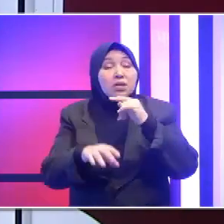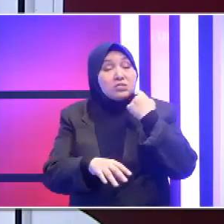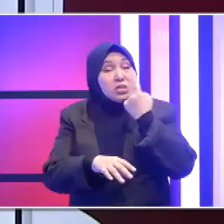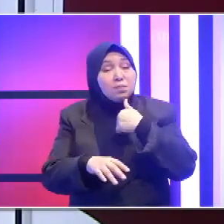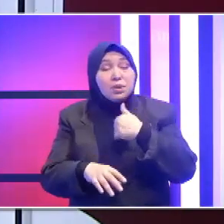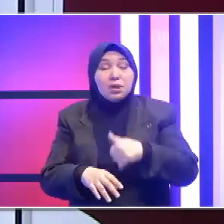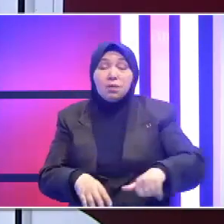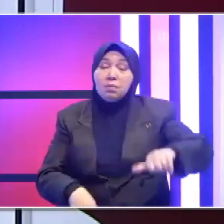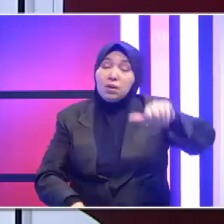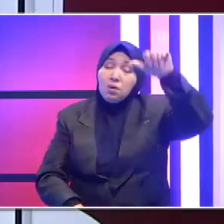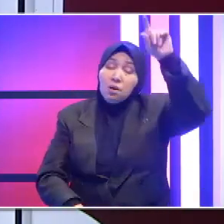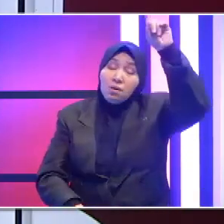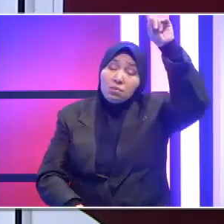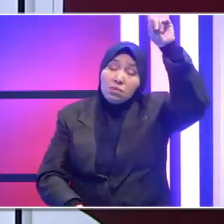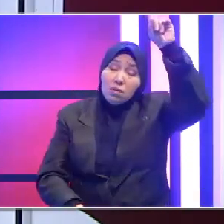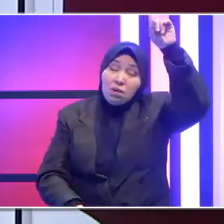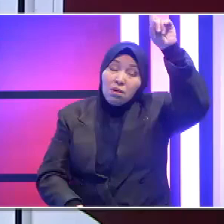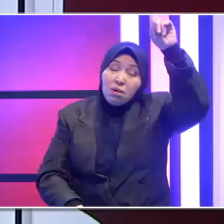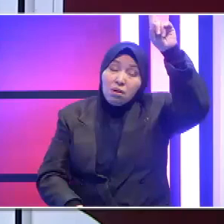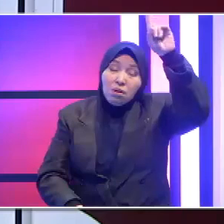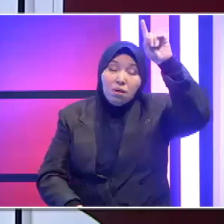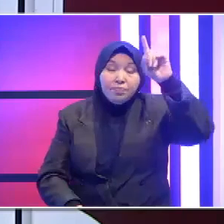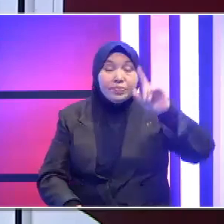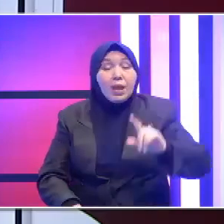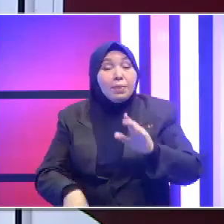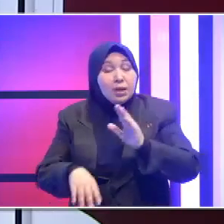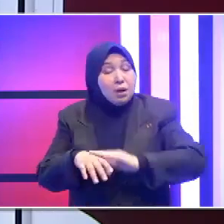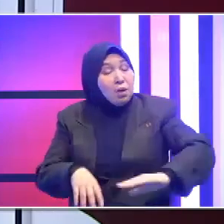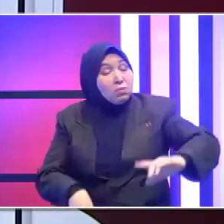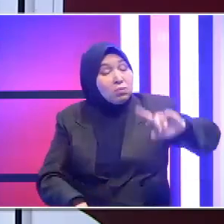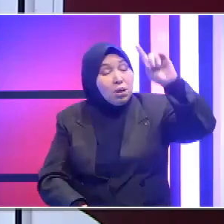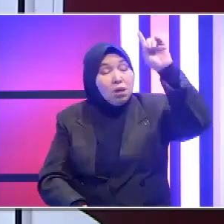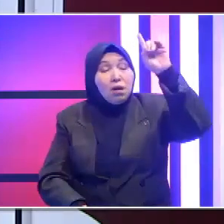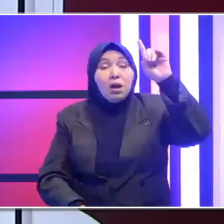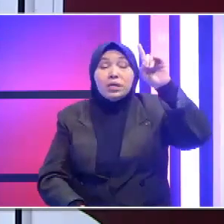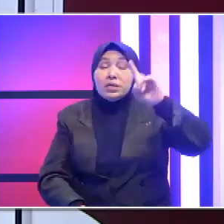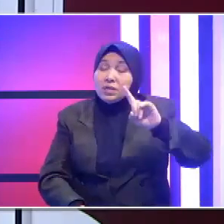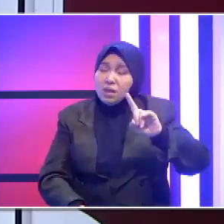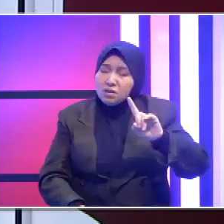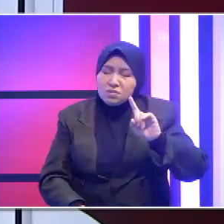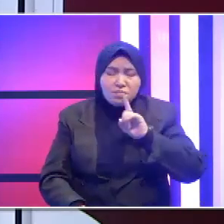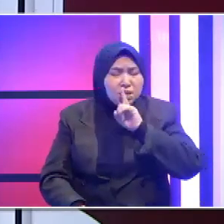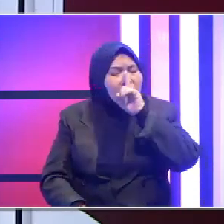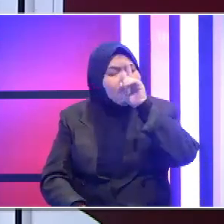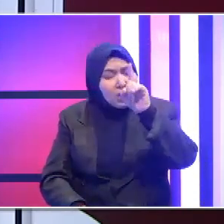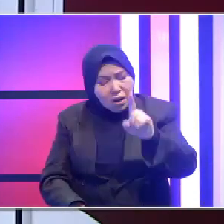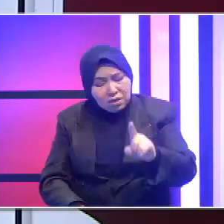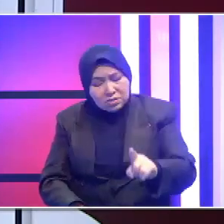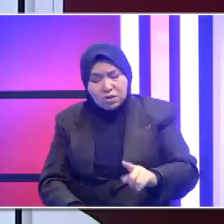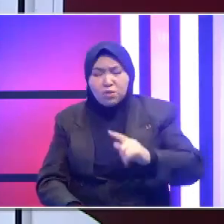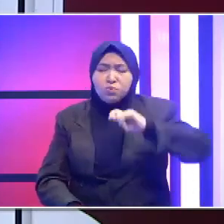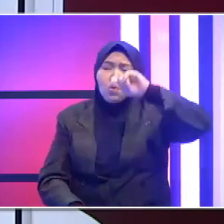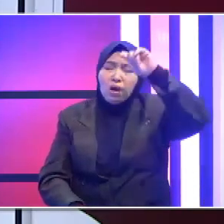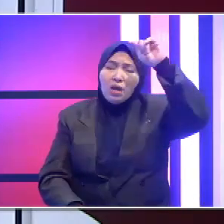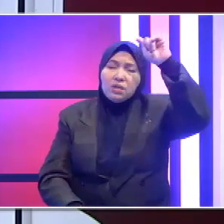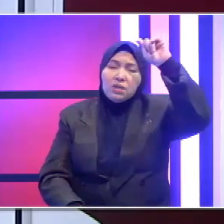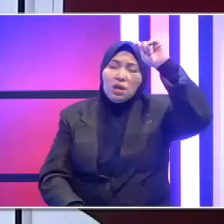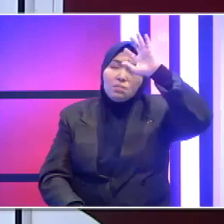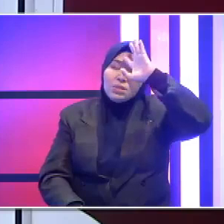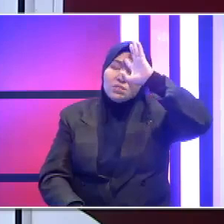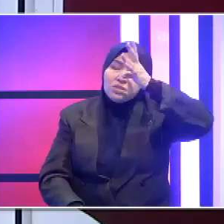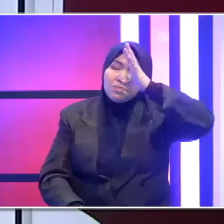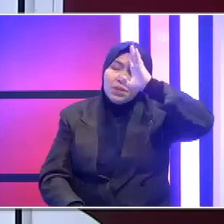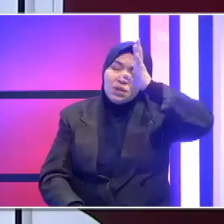warobbuka yahluku Maya Syaikh Fahd allah-lah sebenar-benarnya Tuhanmu yang menciptakan